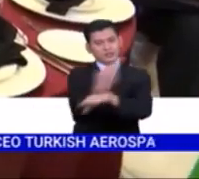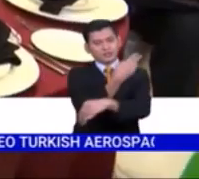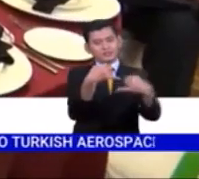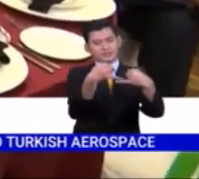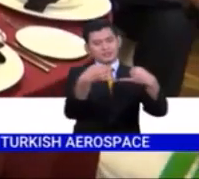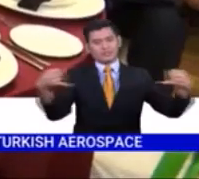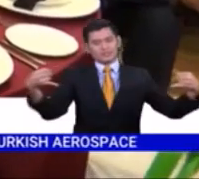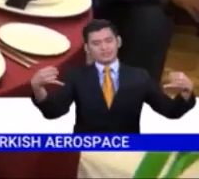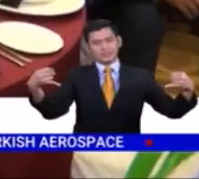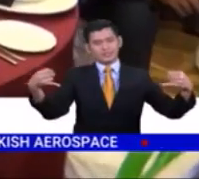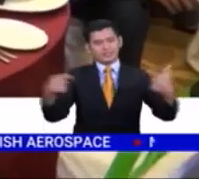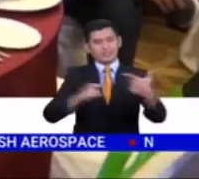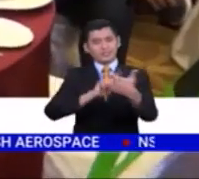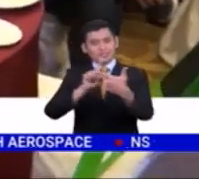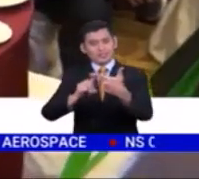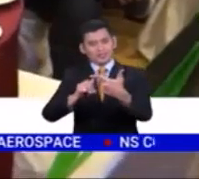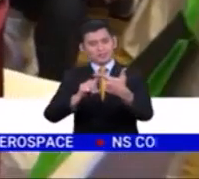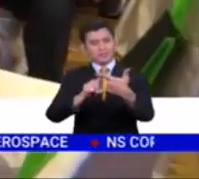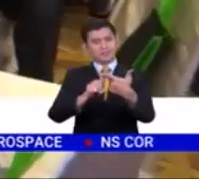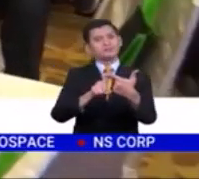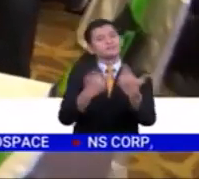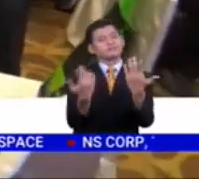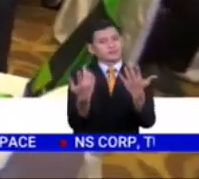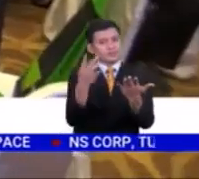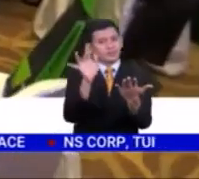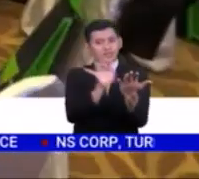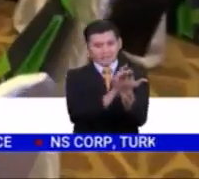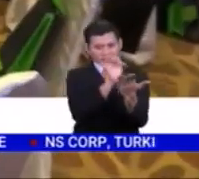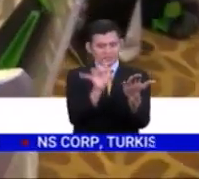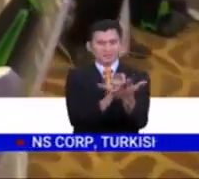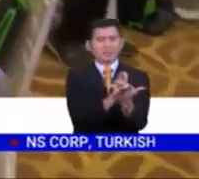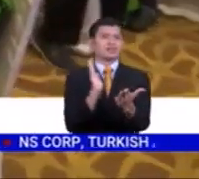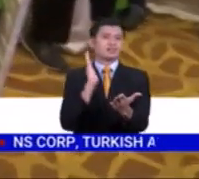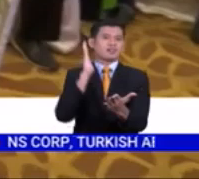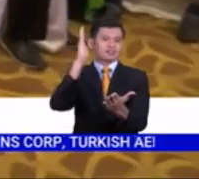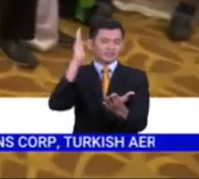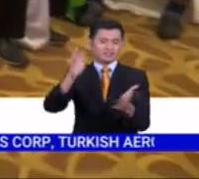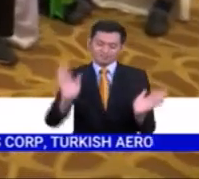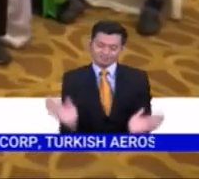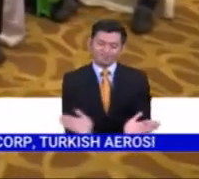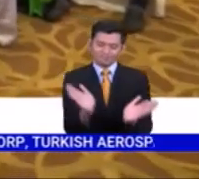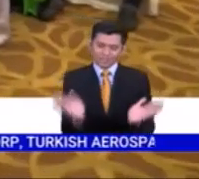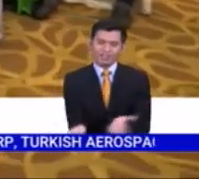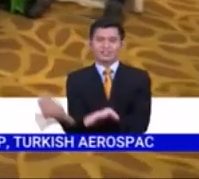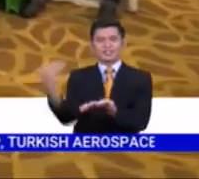digital dan aplikasi dalam talian akan terus dipergiat.